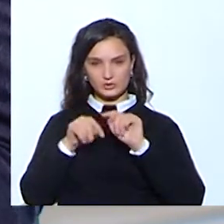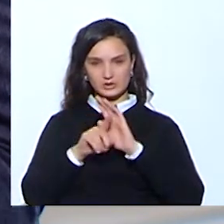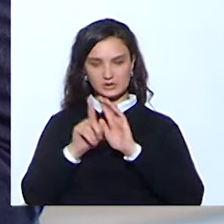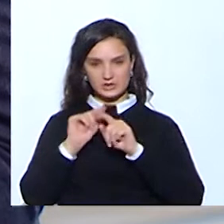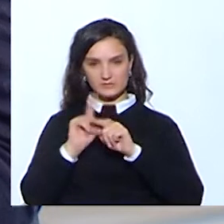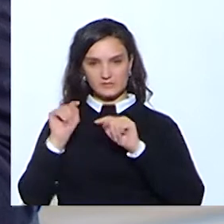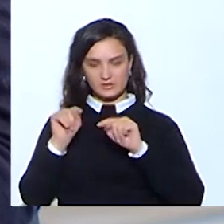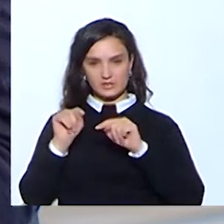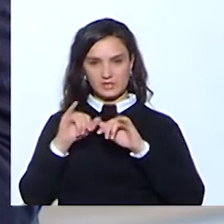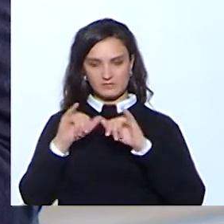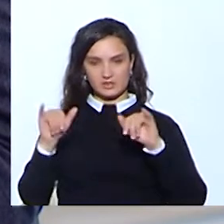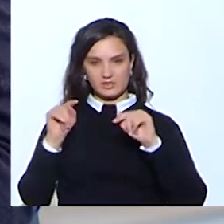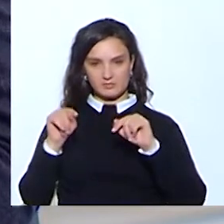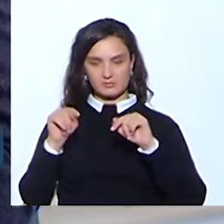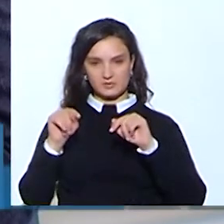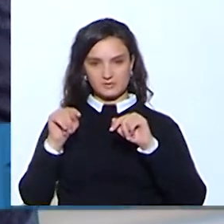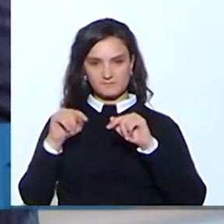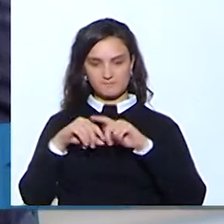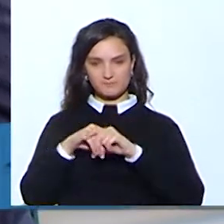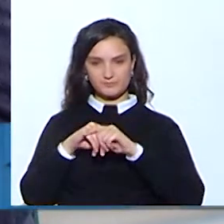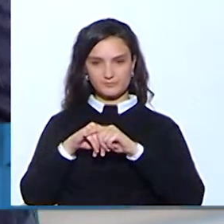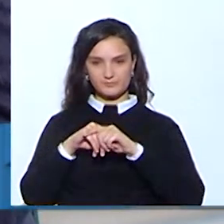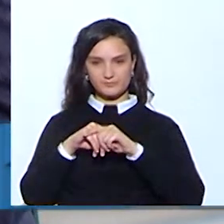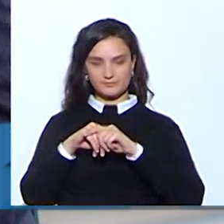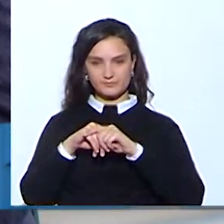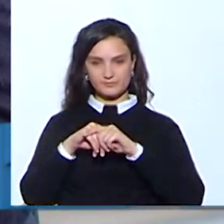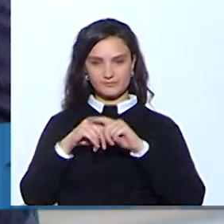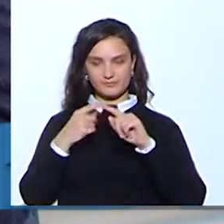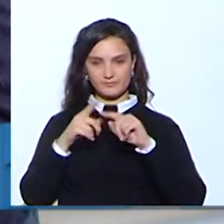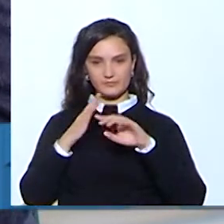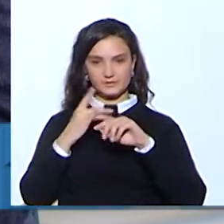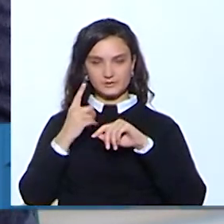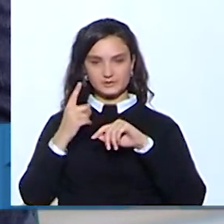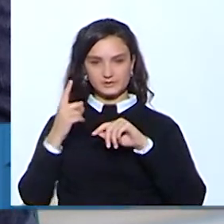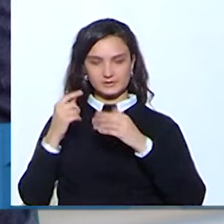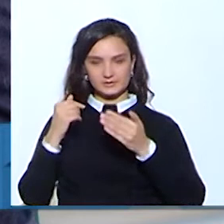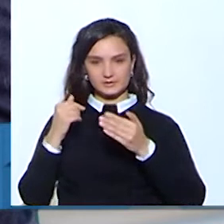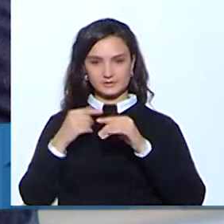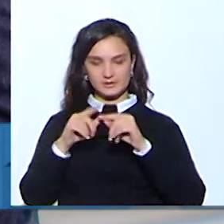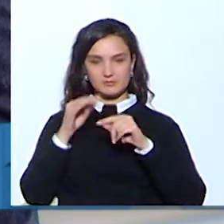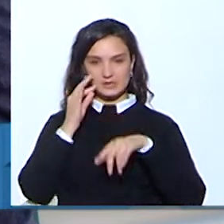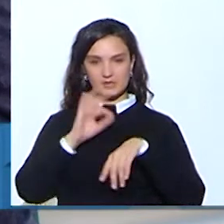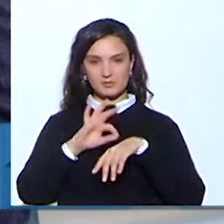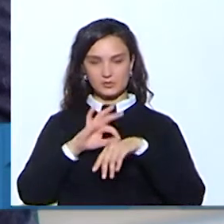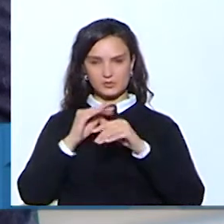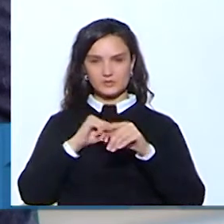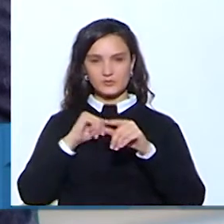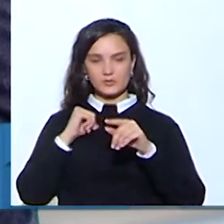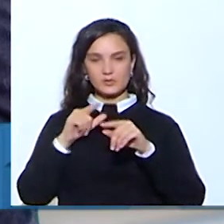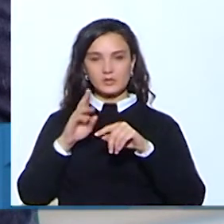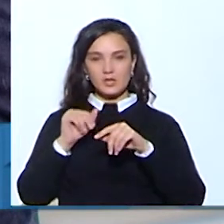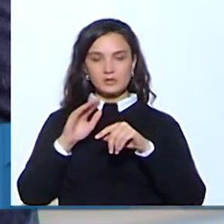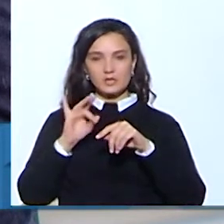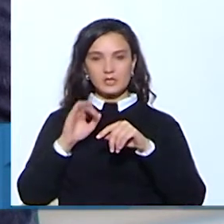კატარაქტის განვითარებას, ანუ ბროლში შემყრობების ჩამოყალიბებას. ეს ასე ერთ-ერთი დამახასიათებელია ამ დიაბეტური კატარაქტის. თვითონ კატარაქტა,